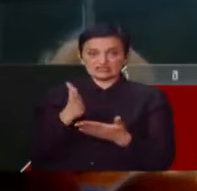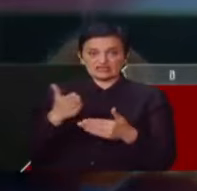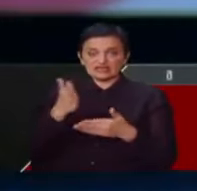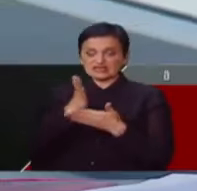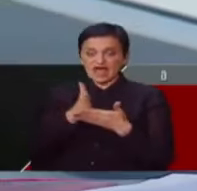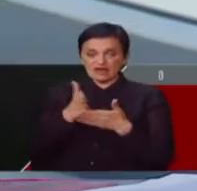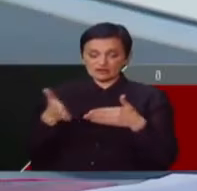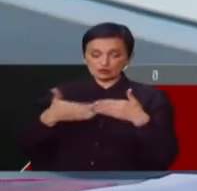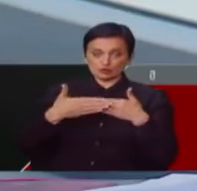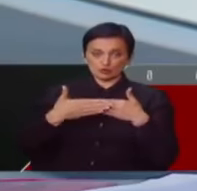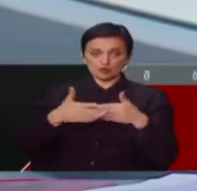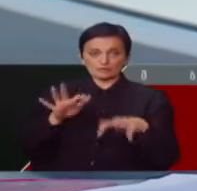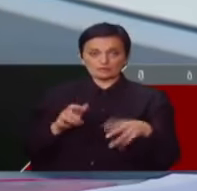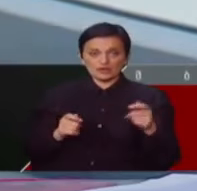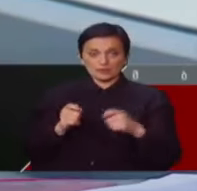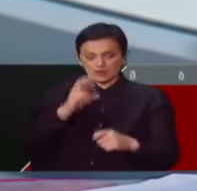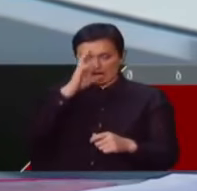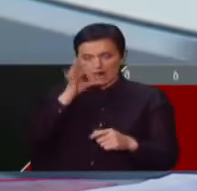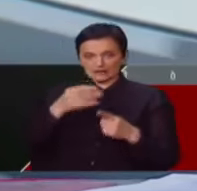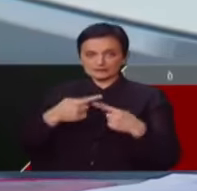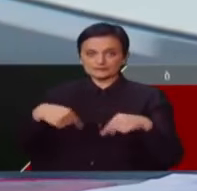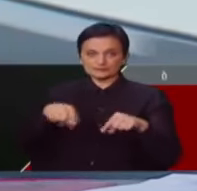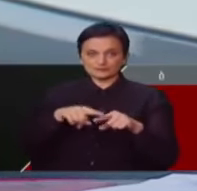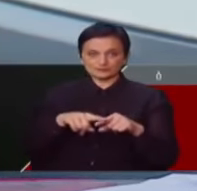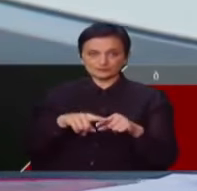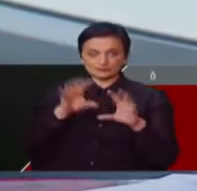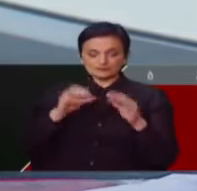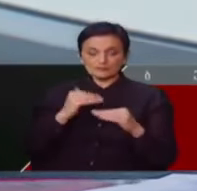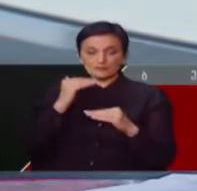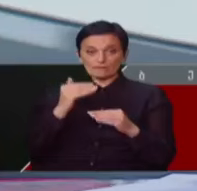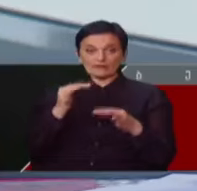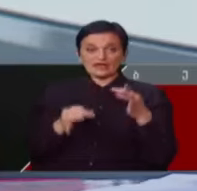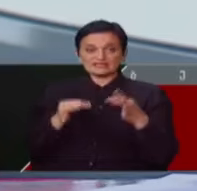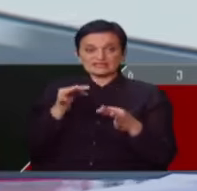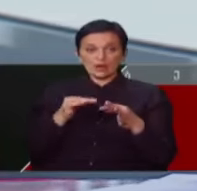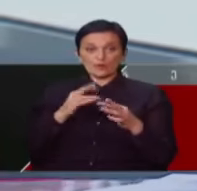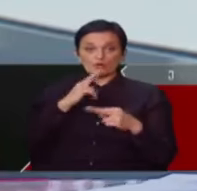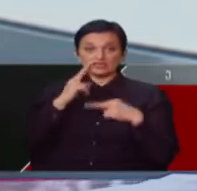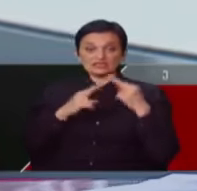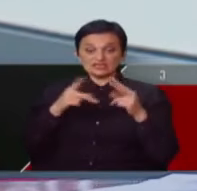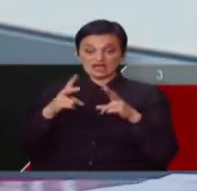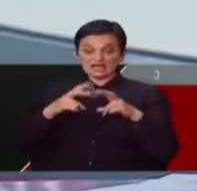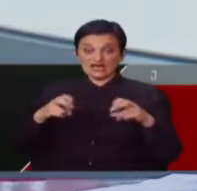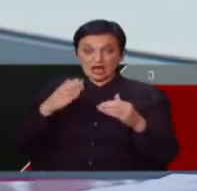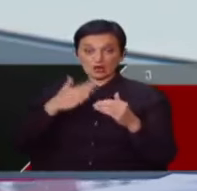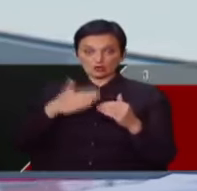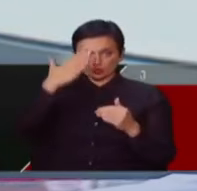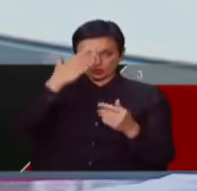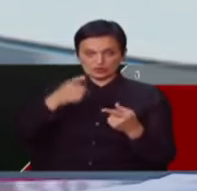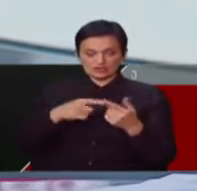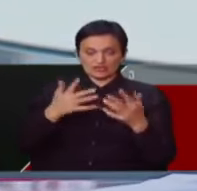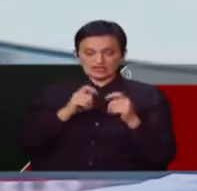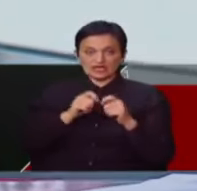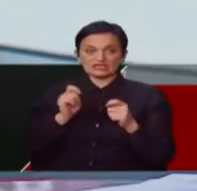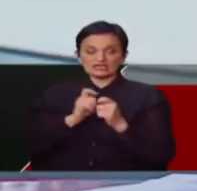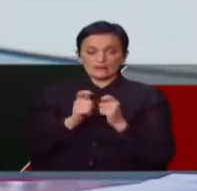მიხურული. პრეზიდენტი და არასამთავრობო ორგანიზაციები საკონსტიტუციო სასამართლოსგან სარჩელის განხილვის დასრულებამდე უცხოური გავლენის